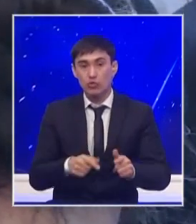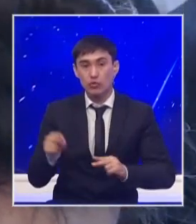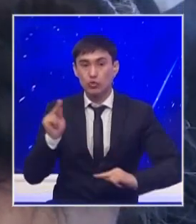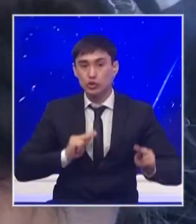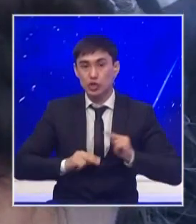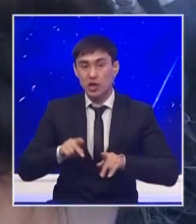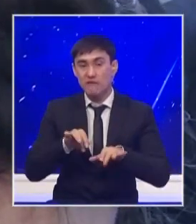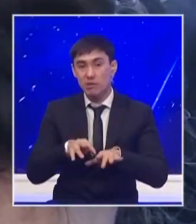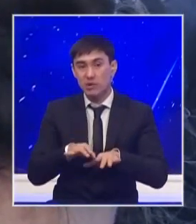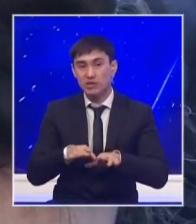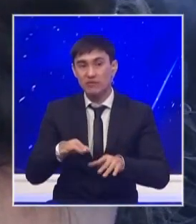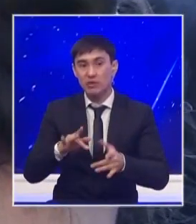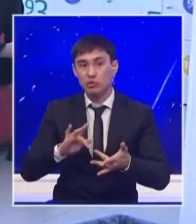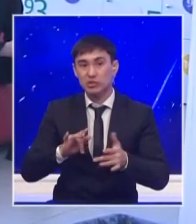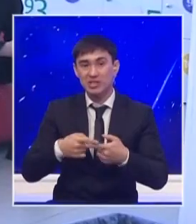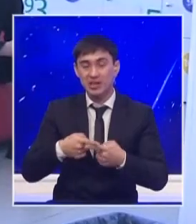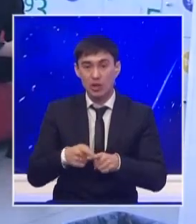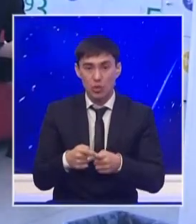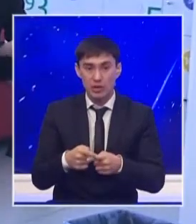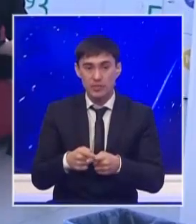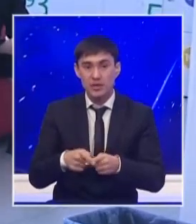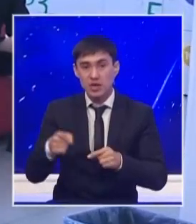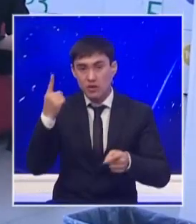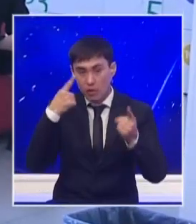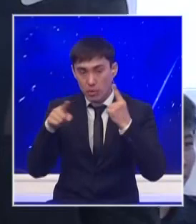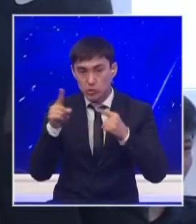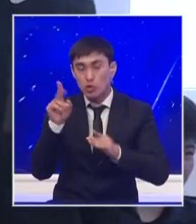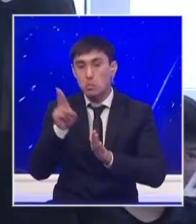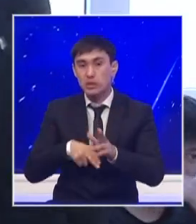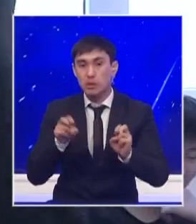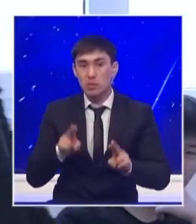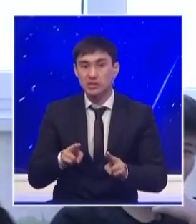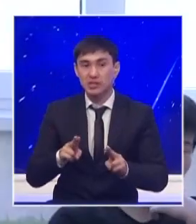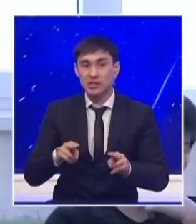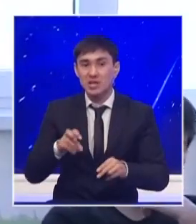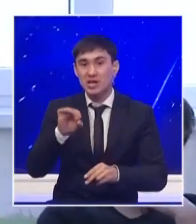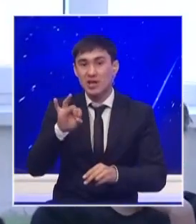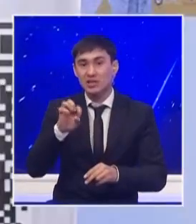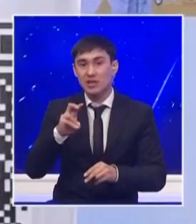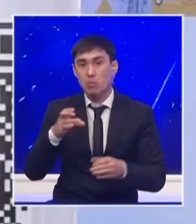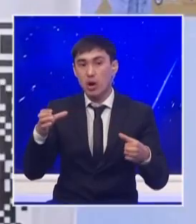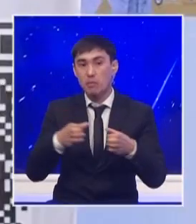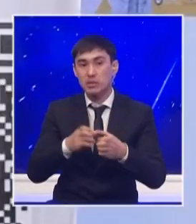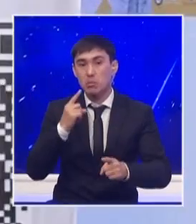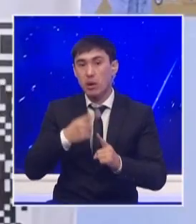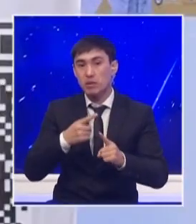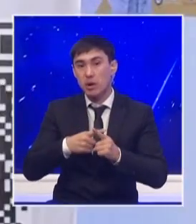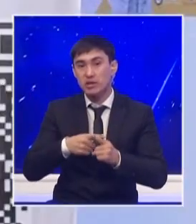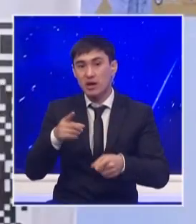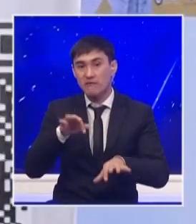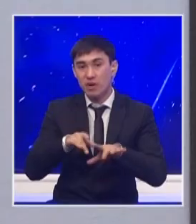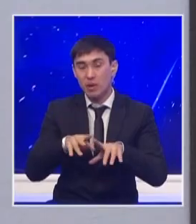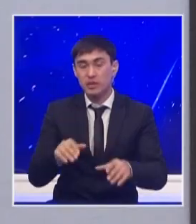учителя информатики информационные технологии и информационная безопасность сдают ЕНТ по комбинации математика